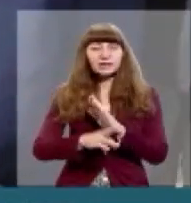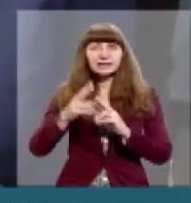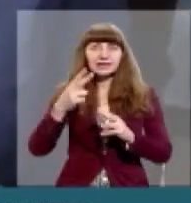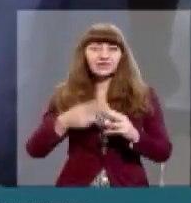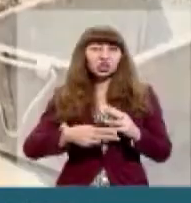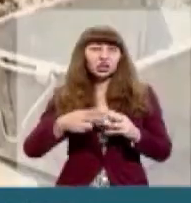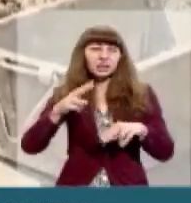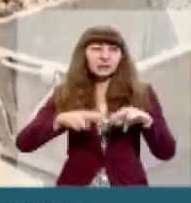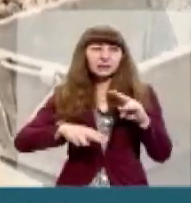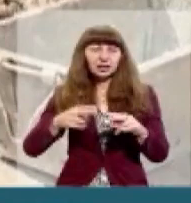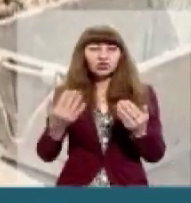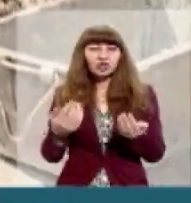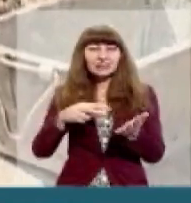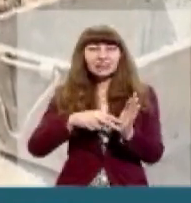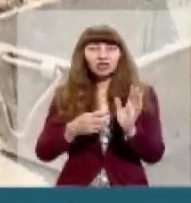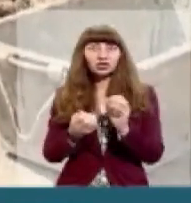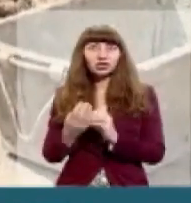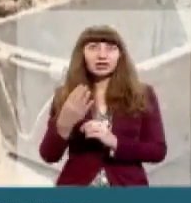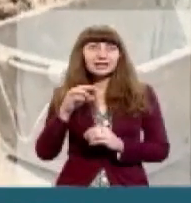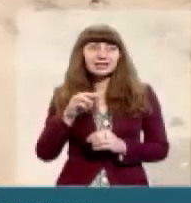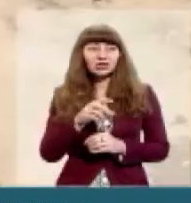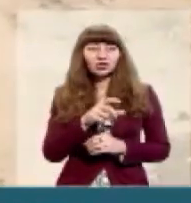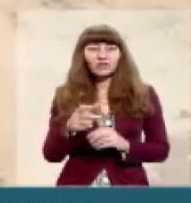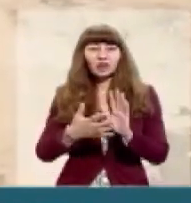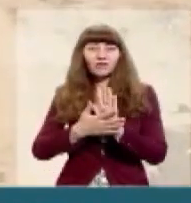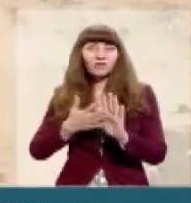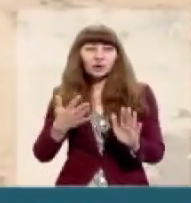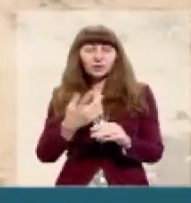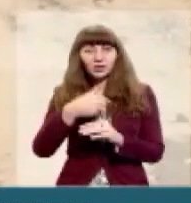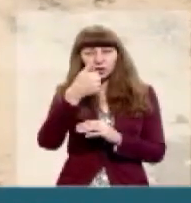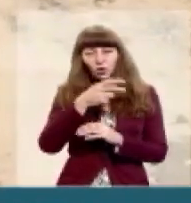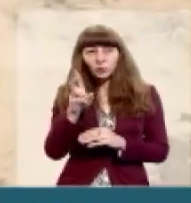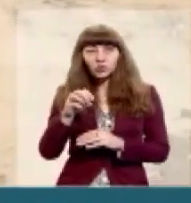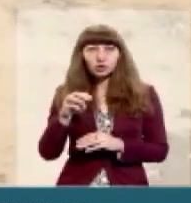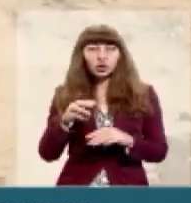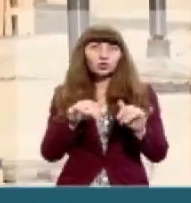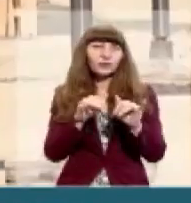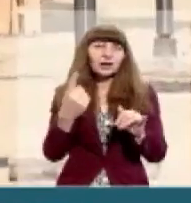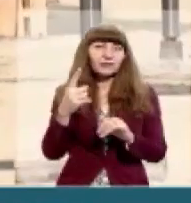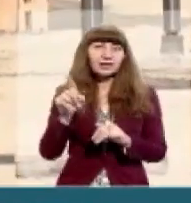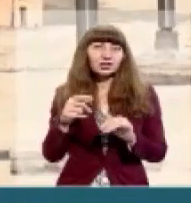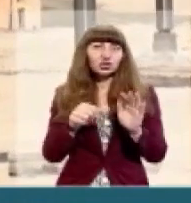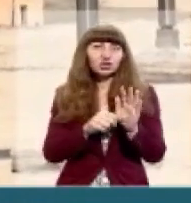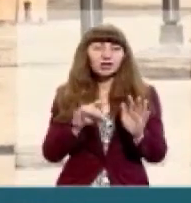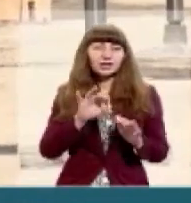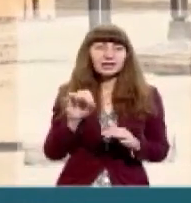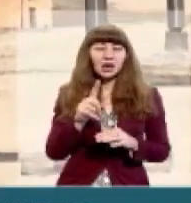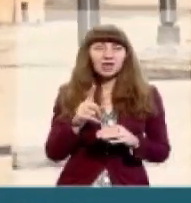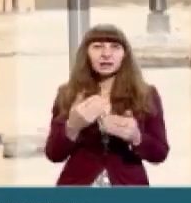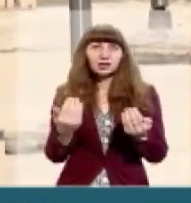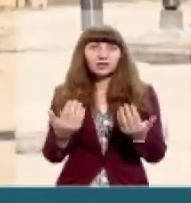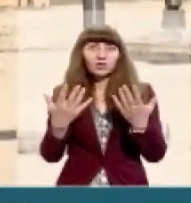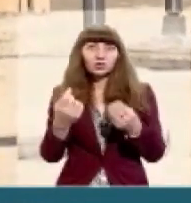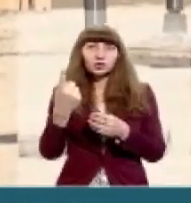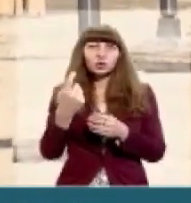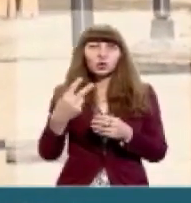асыру қажеттігін атап өтті. Қазір кезекте тұрғандардың саны 14 мыңға жуық. Айта кетейік, биыл өңір бюджеті 1,6 есеге